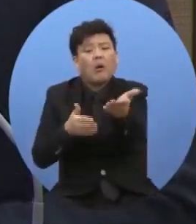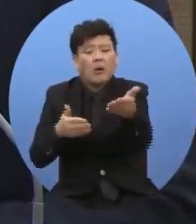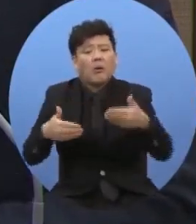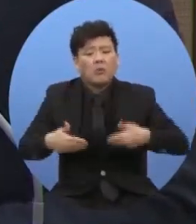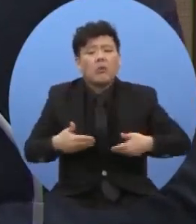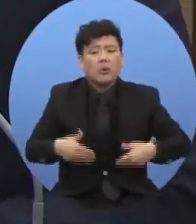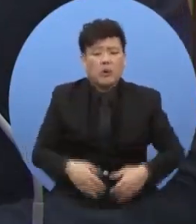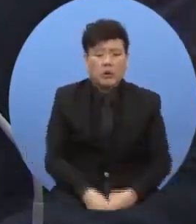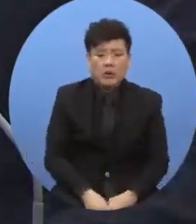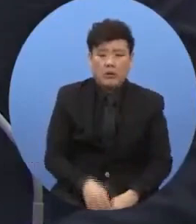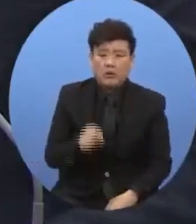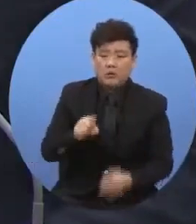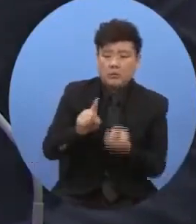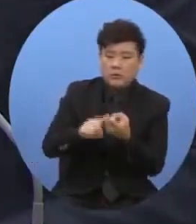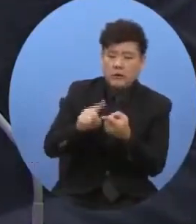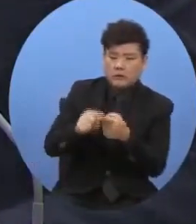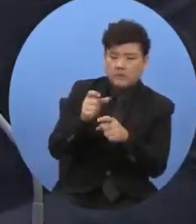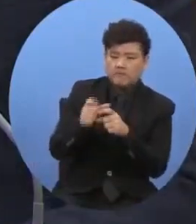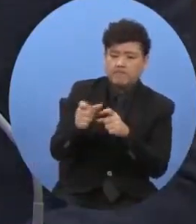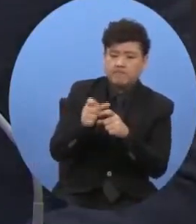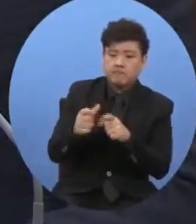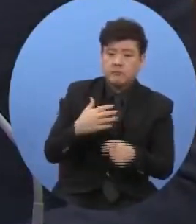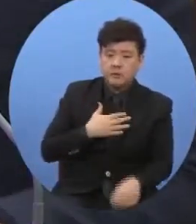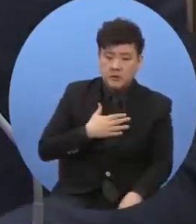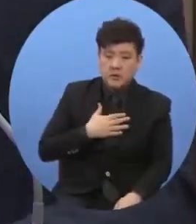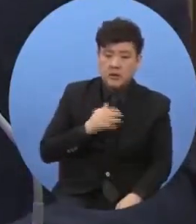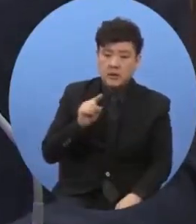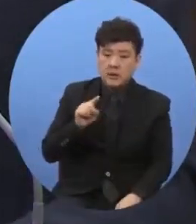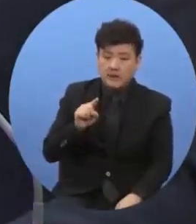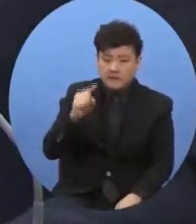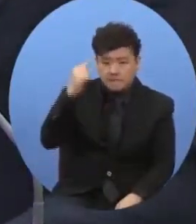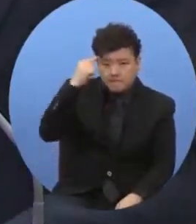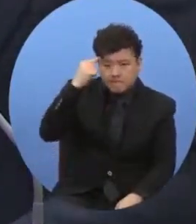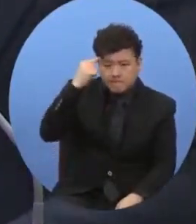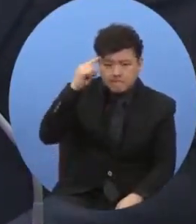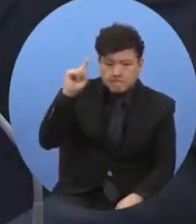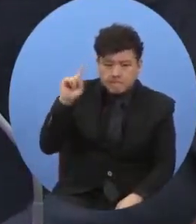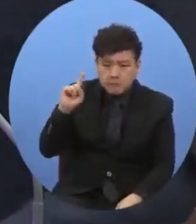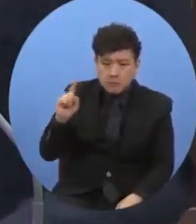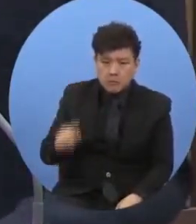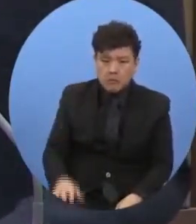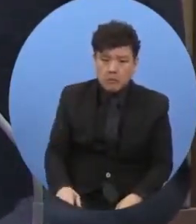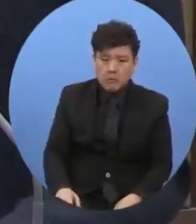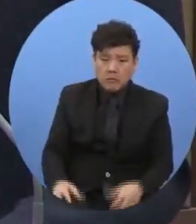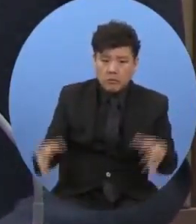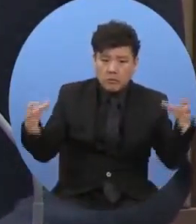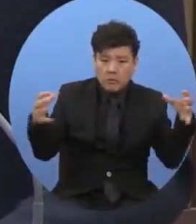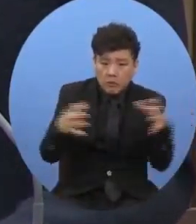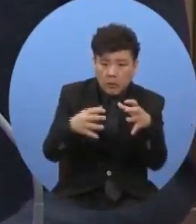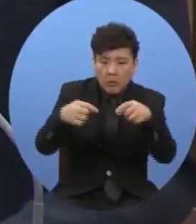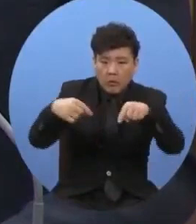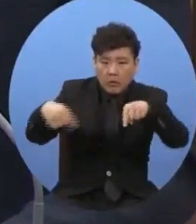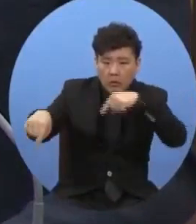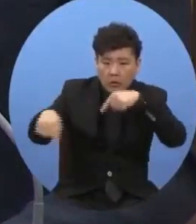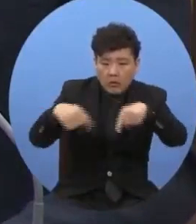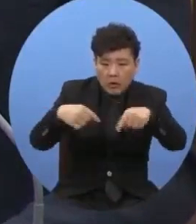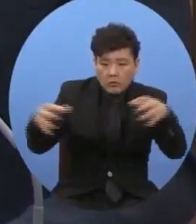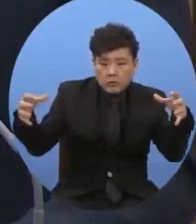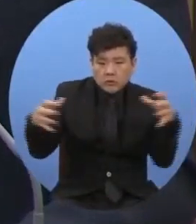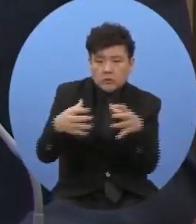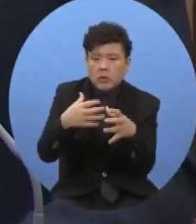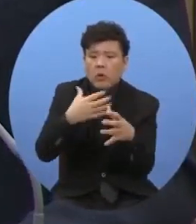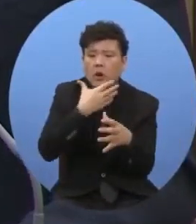사실은 좀 고민 지점이고요. 그래서 이제 제가 하나 생각해본 것은 협치형